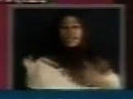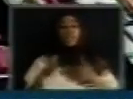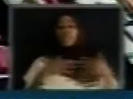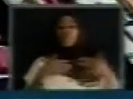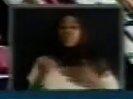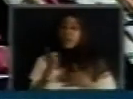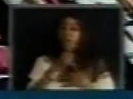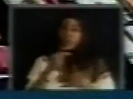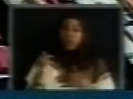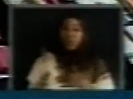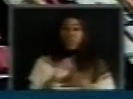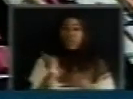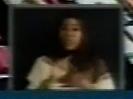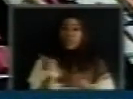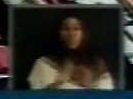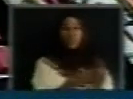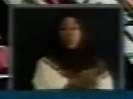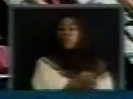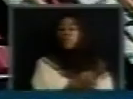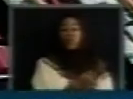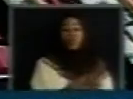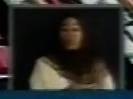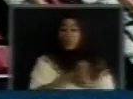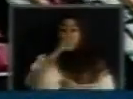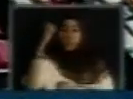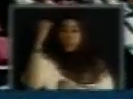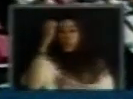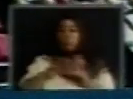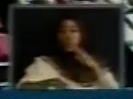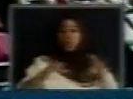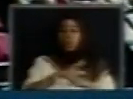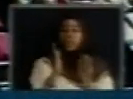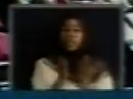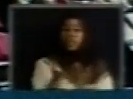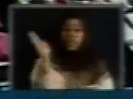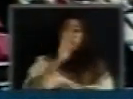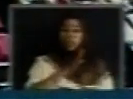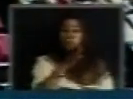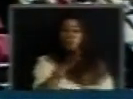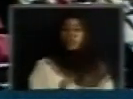Sio kwa kusubiri tusifiwe. Mheshimiwa mwenyekiti, naomba nimalize hapo.